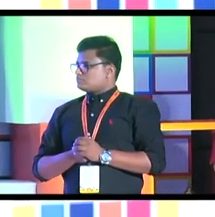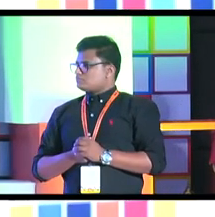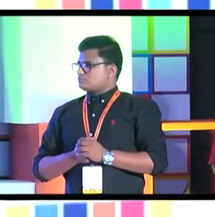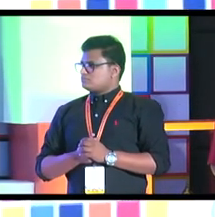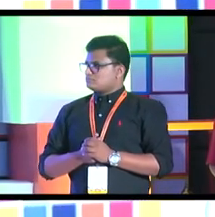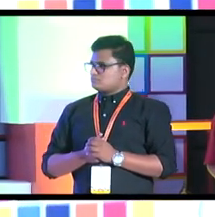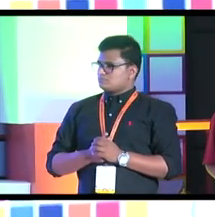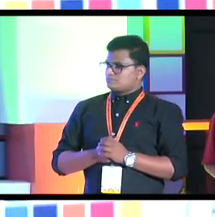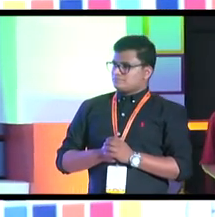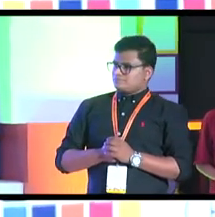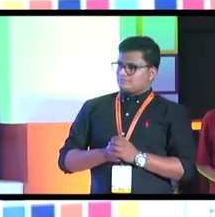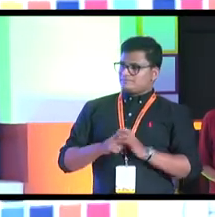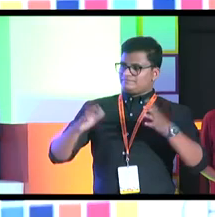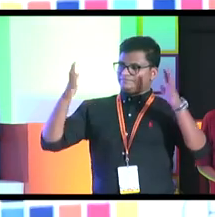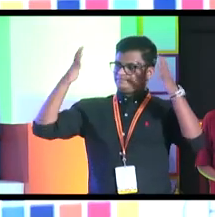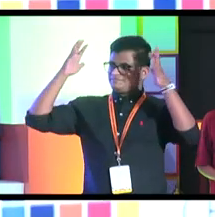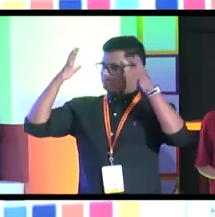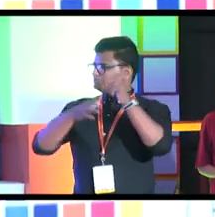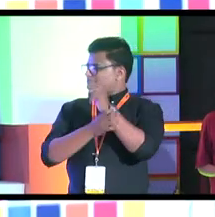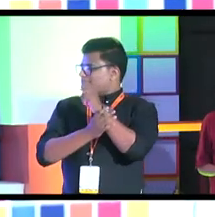22. आप बताएं आपने क्या लिखा.